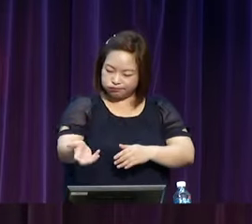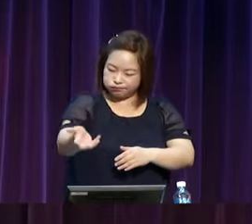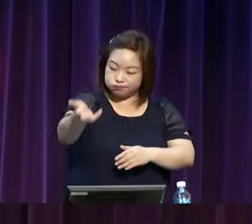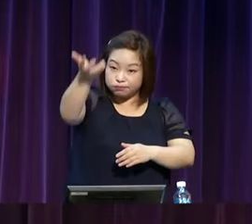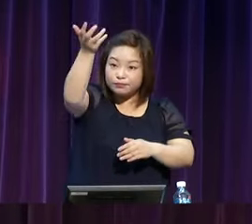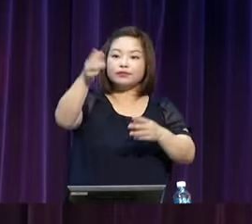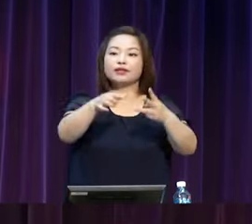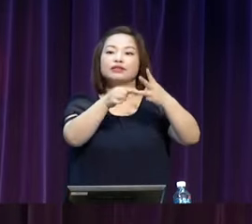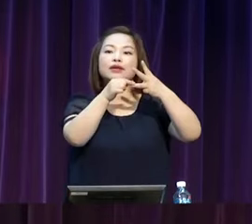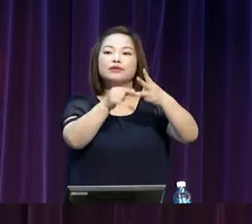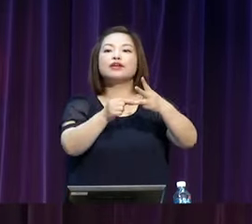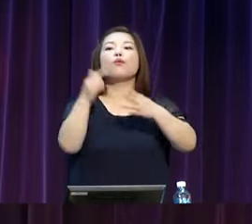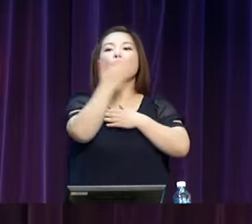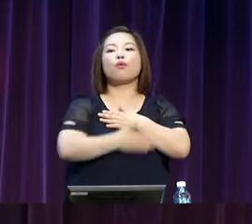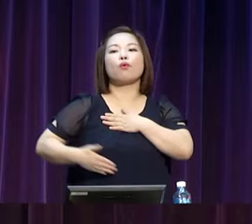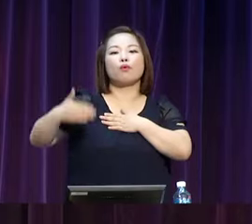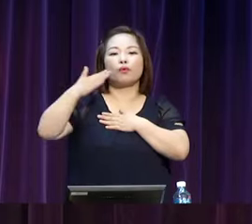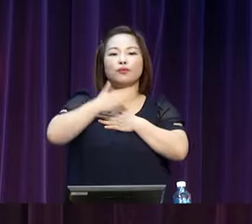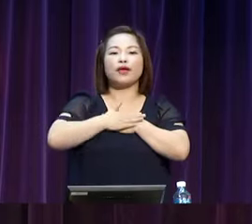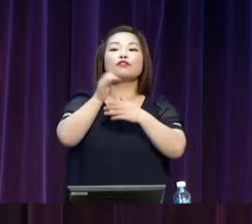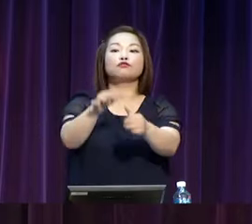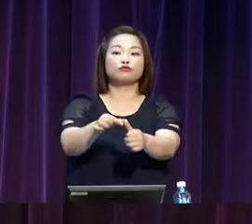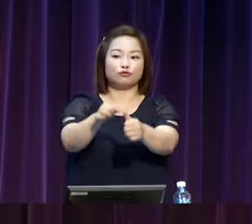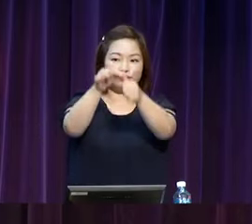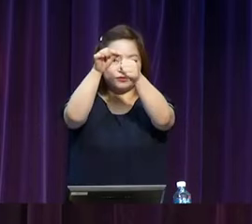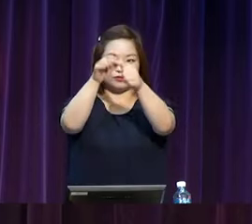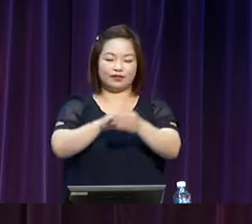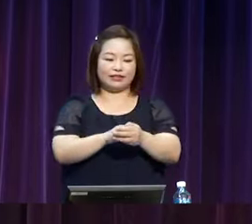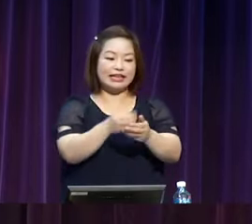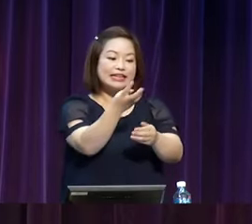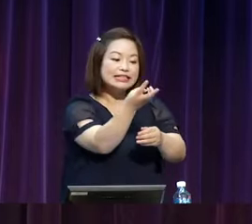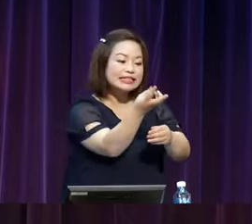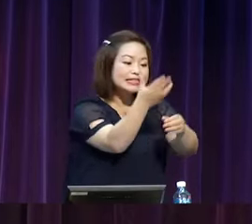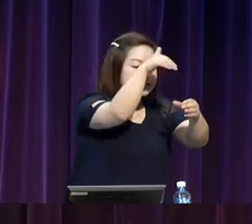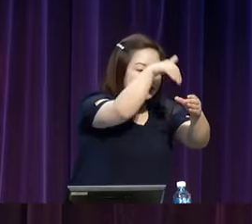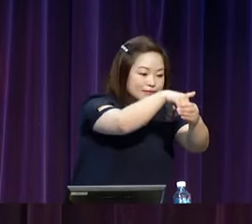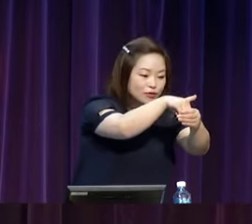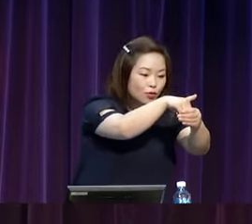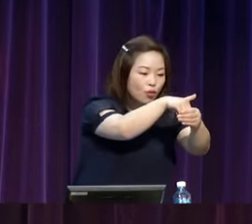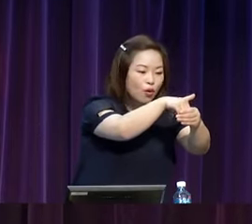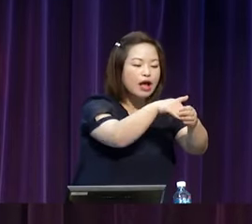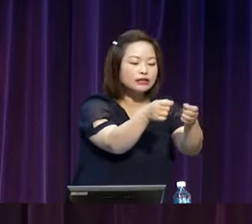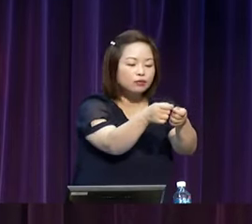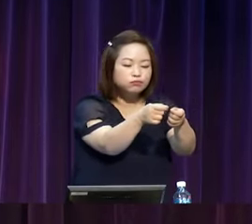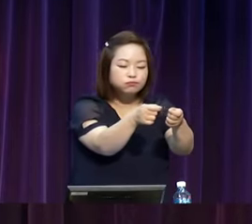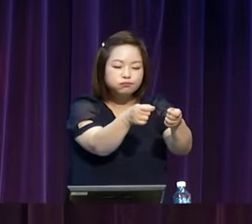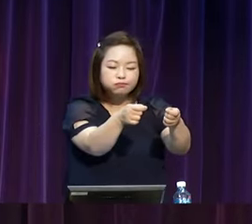있습니다. 씨앗을 뿌려서 열매까지 가는 동안에 과정이 있죠.